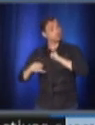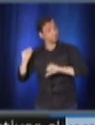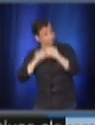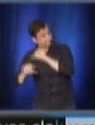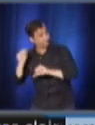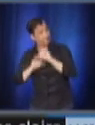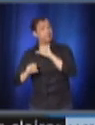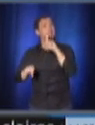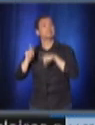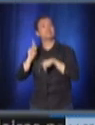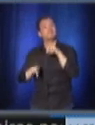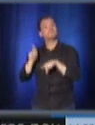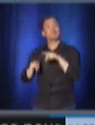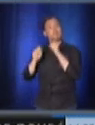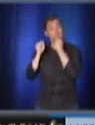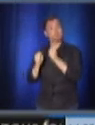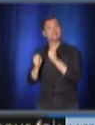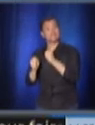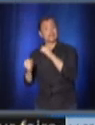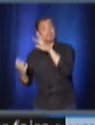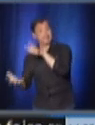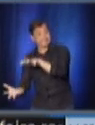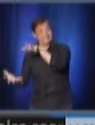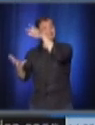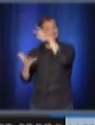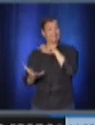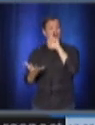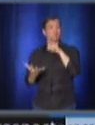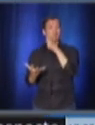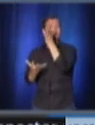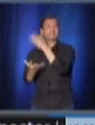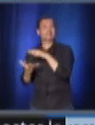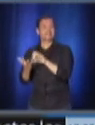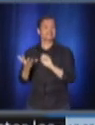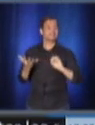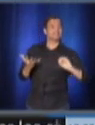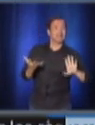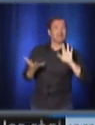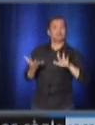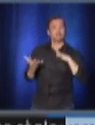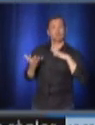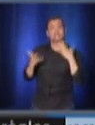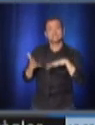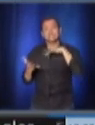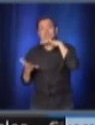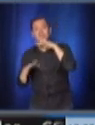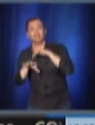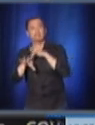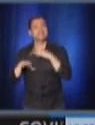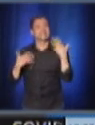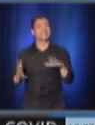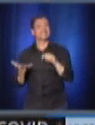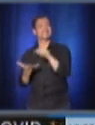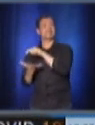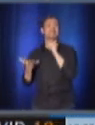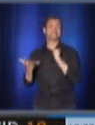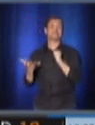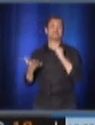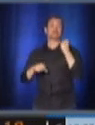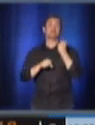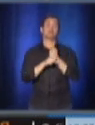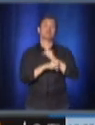parce qu'il y a un problème de contamination. C'est un contrat canadien. On est avec le Canada pour ceci. Le programme,